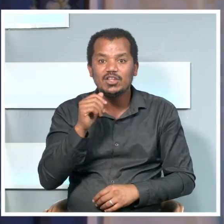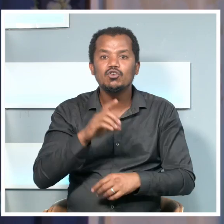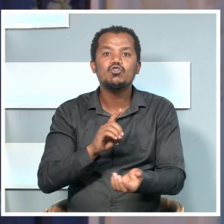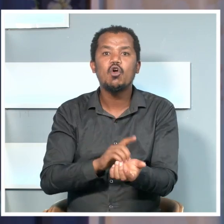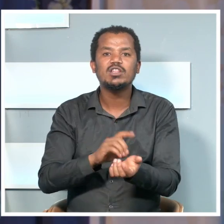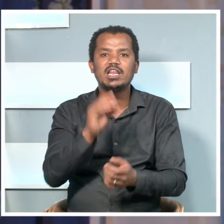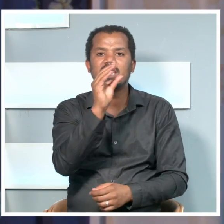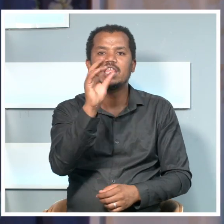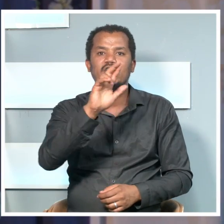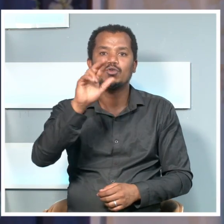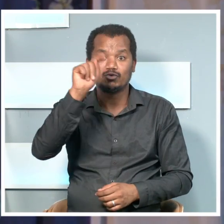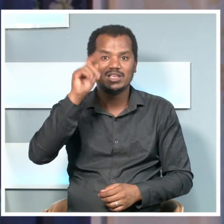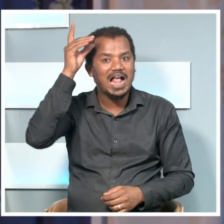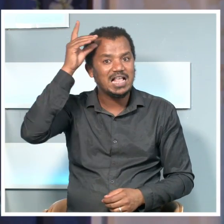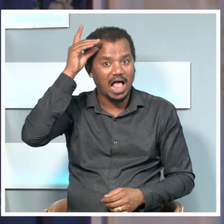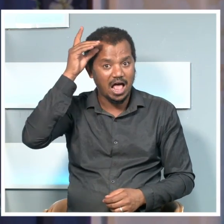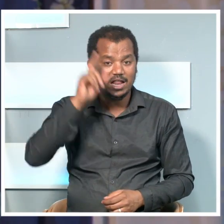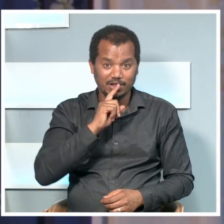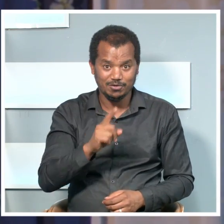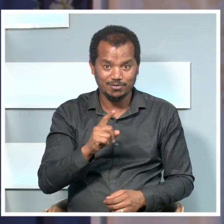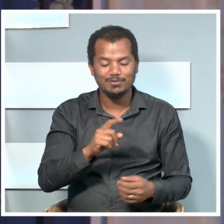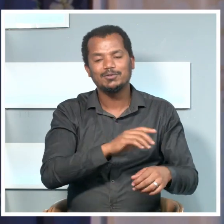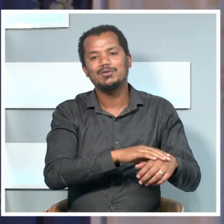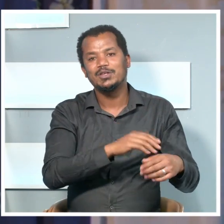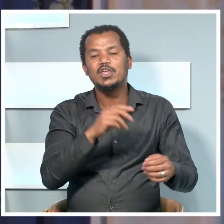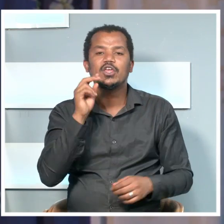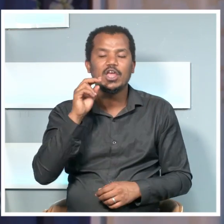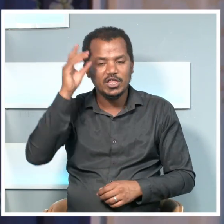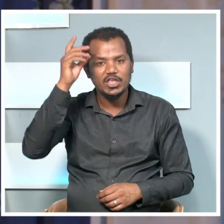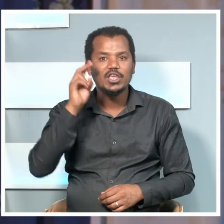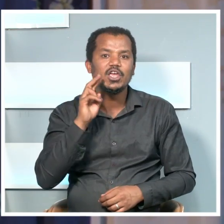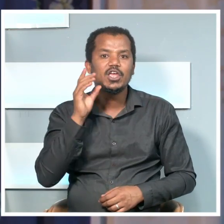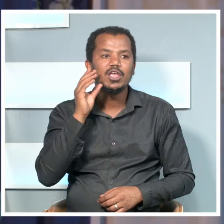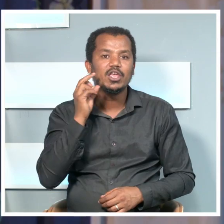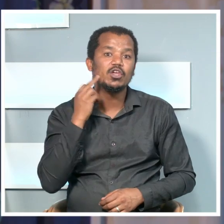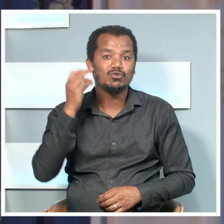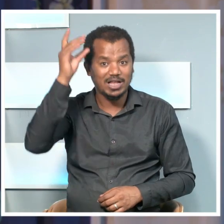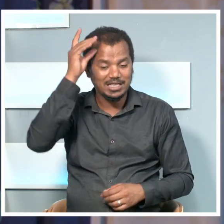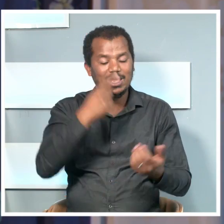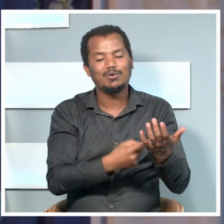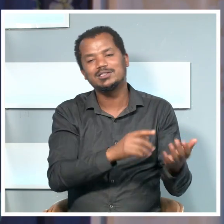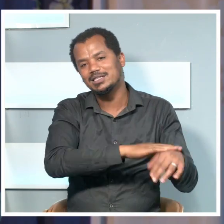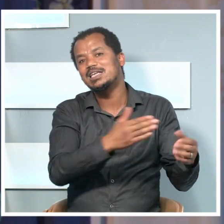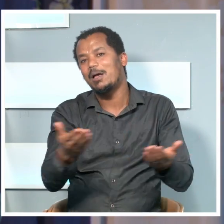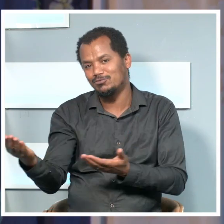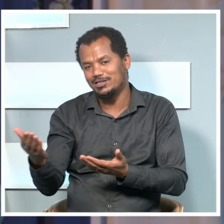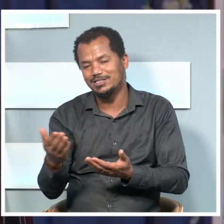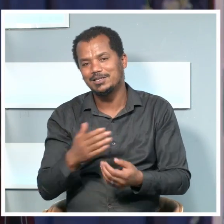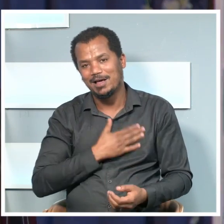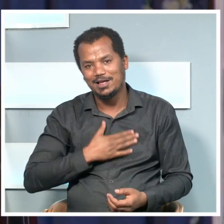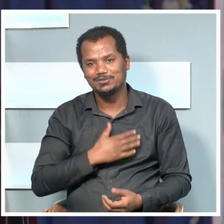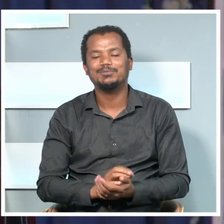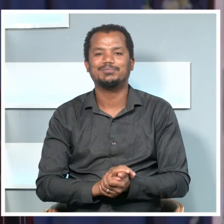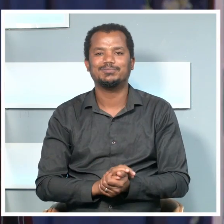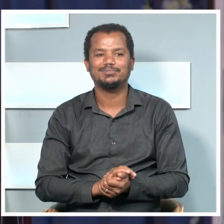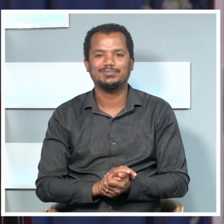ዶክተር ሂሩት ካሳው ናቸው። ክብርት ዶክተር ሂሩት ካሳው ወደዚህ ጋብዙልኝ ባካችሁ ሸኙልኝ።